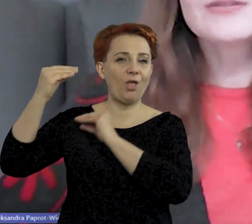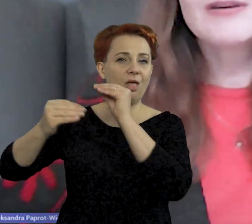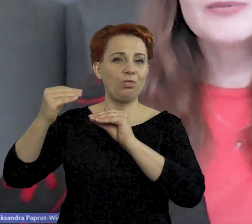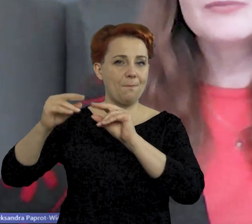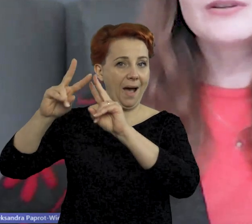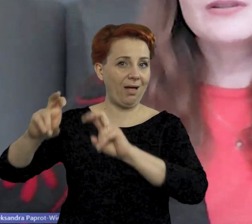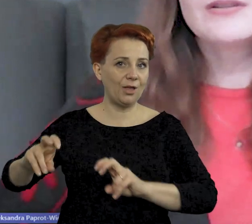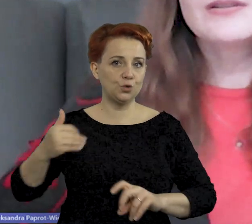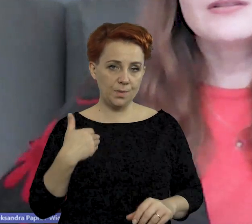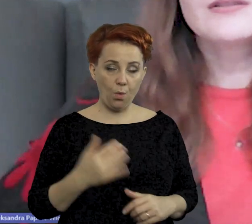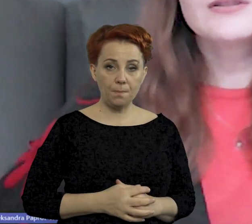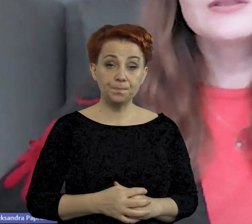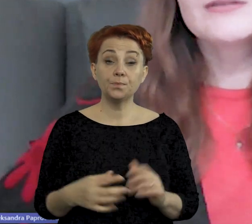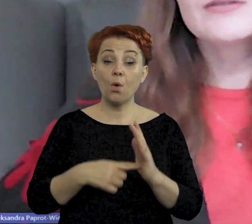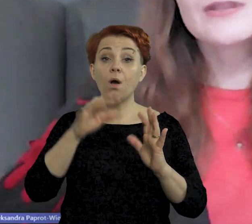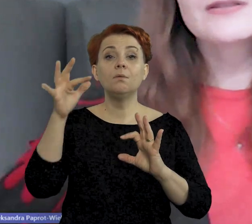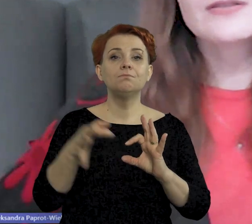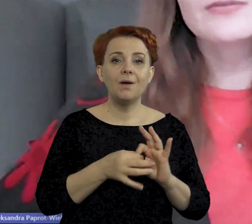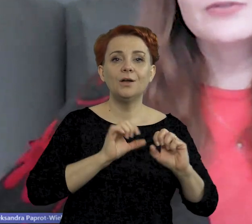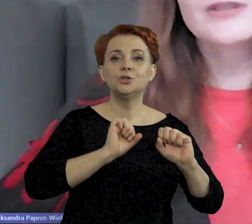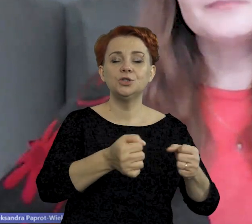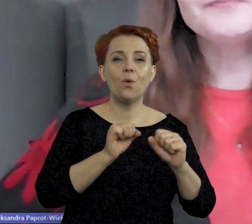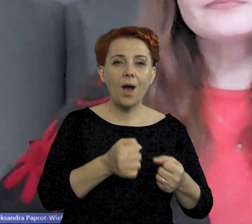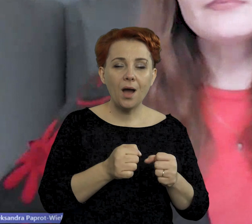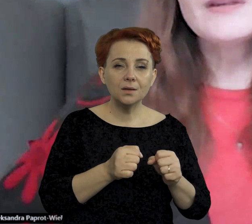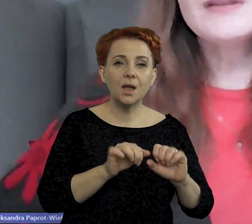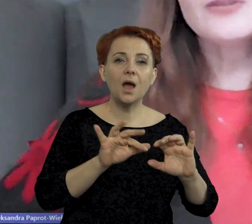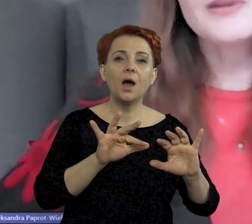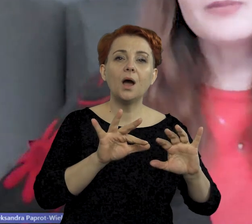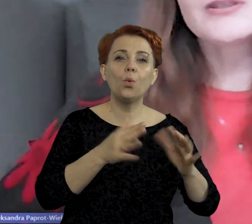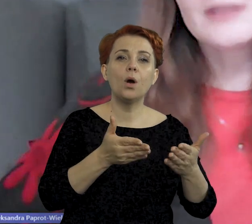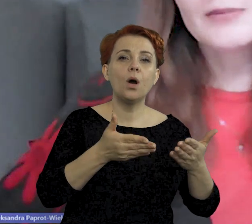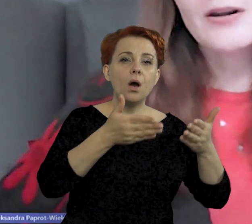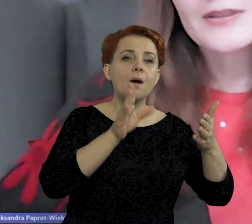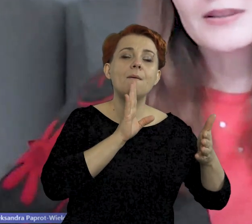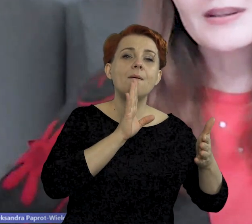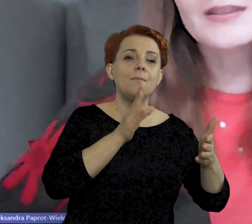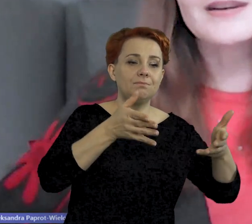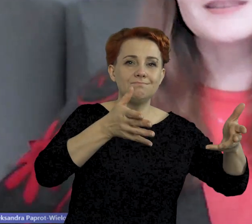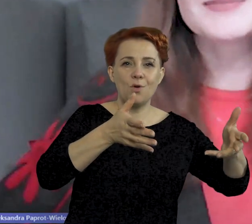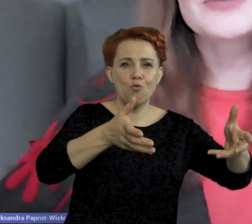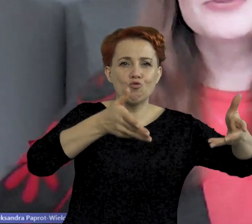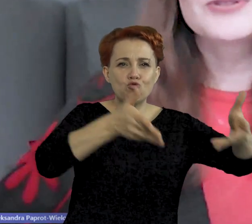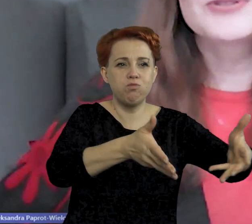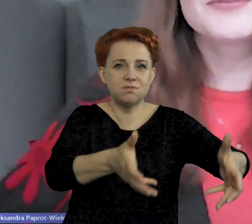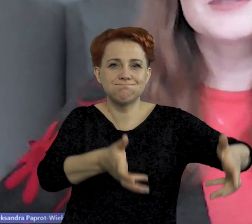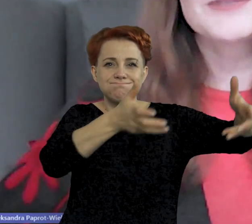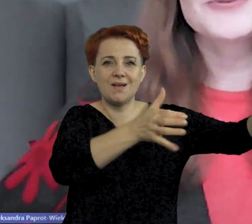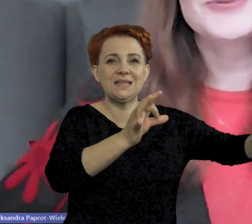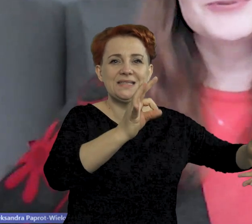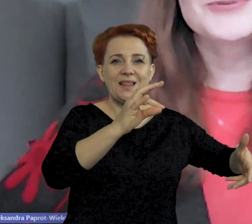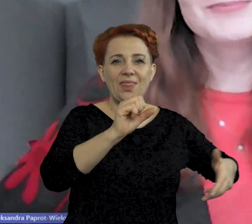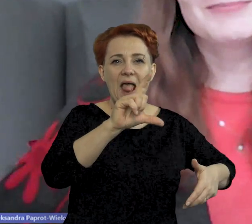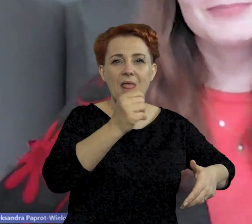też nawiązałabym do tych działań związanych z odtworzeniem nagrobka Bożeny Stelmachowskiej, tak, na cmentarzu Górczyńskim w